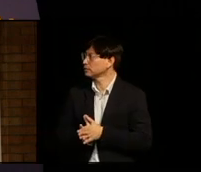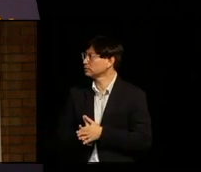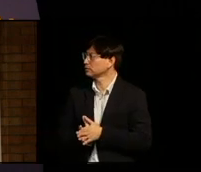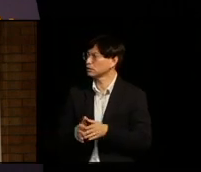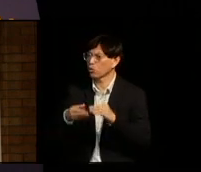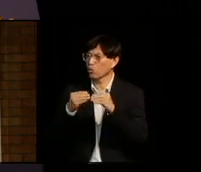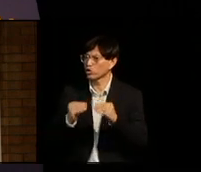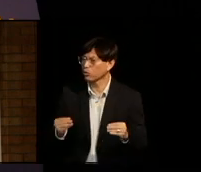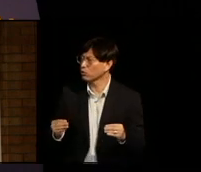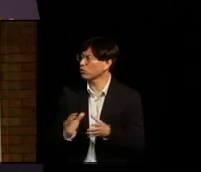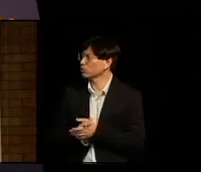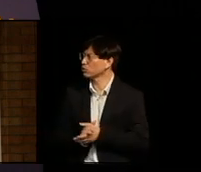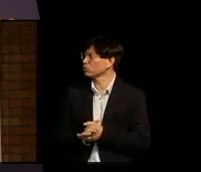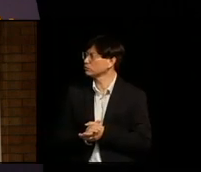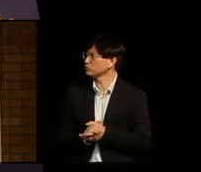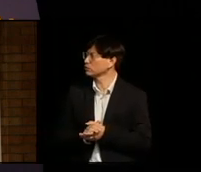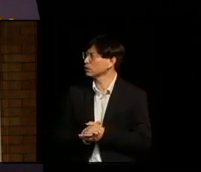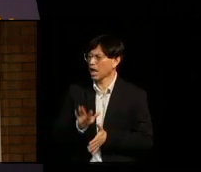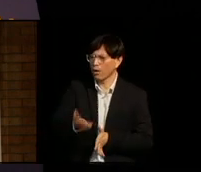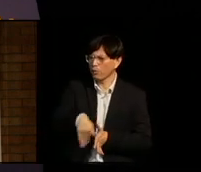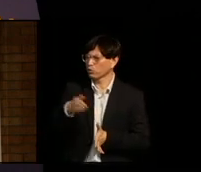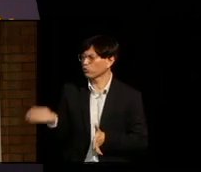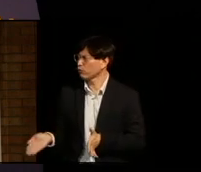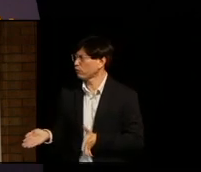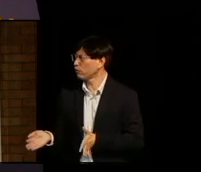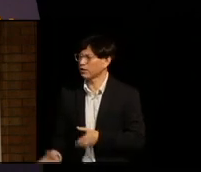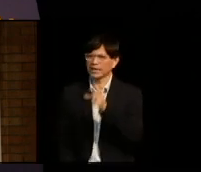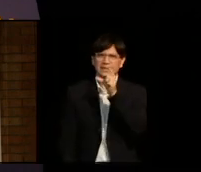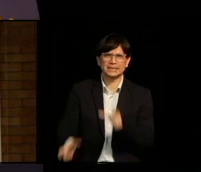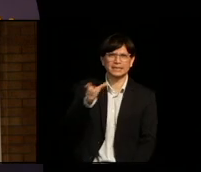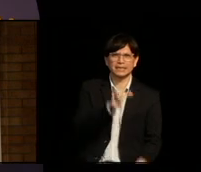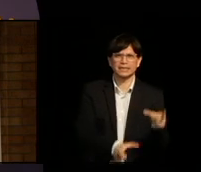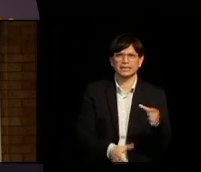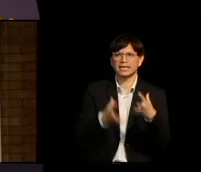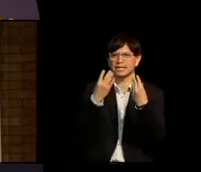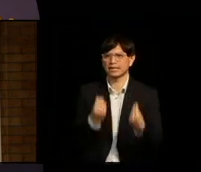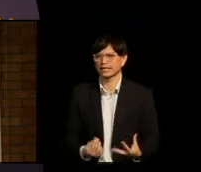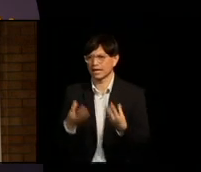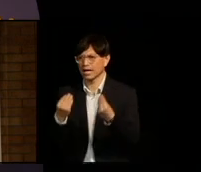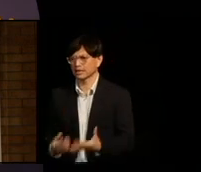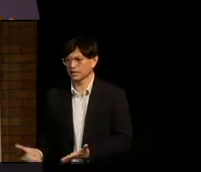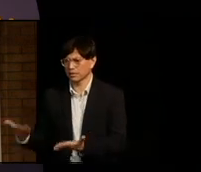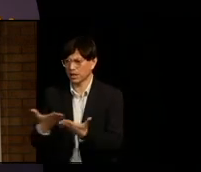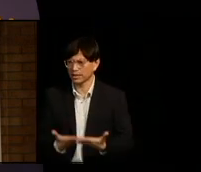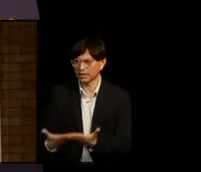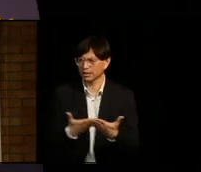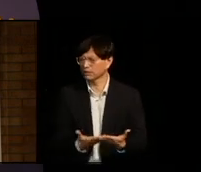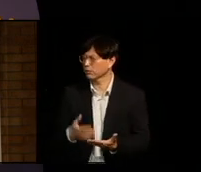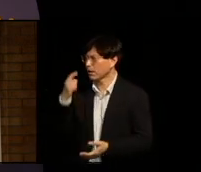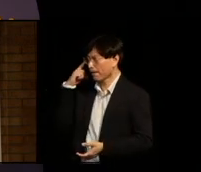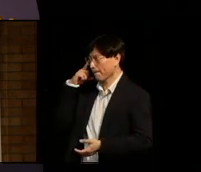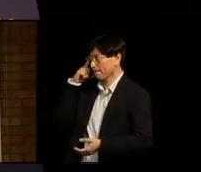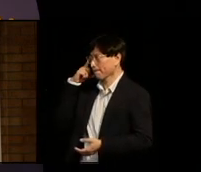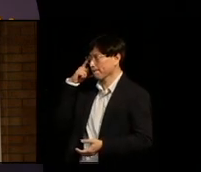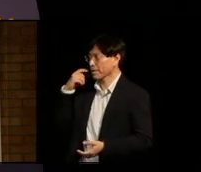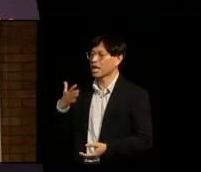modo è venuto fuori appunto alcune parti di questo di questo vadem che